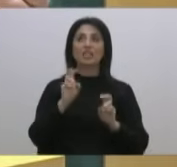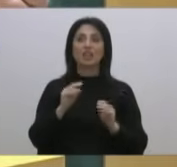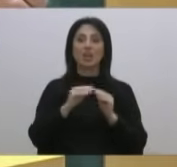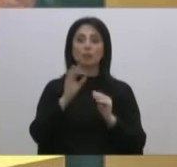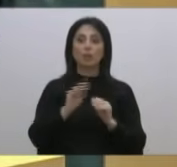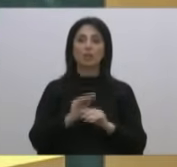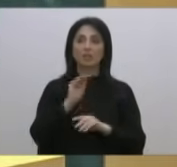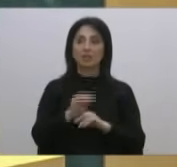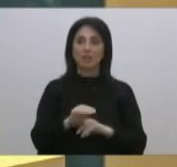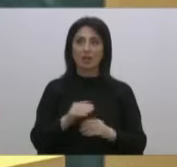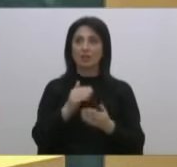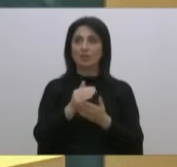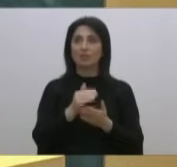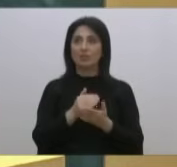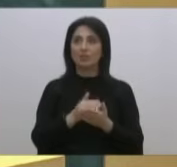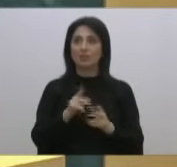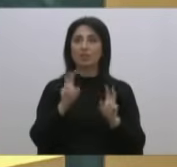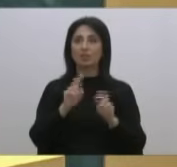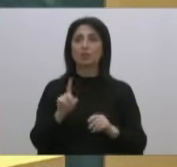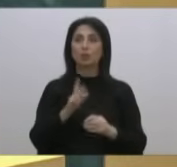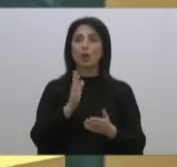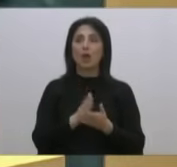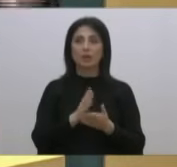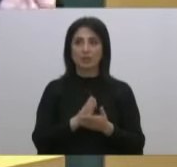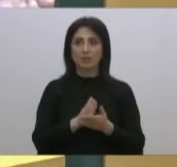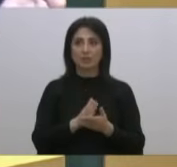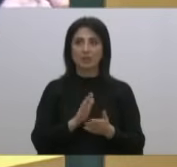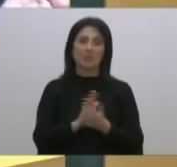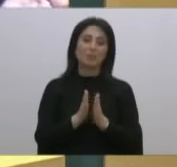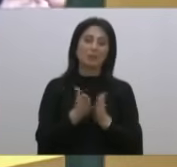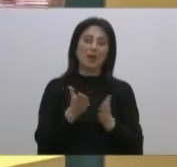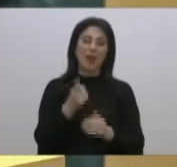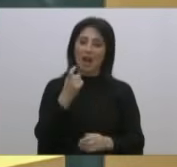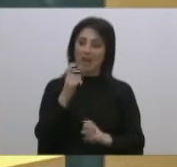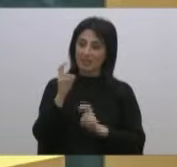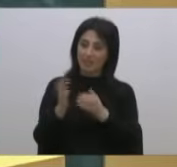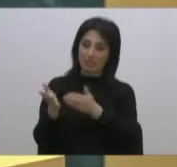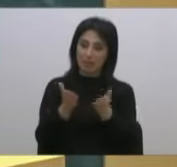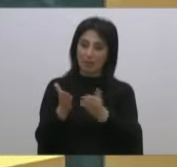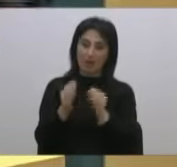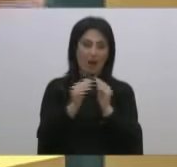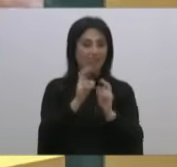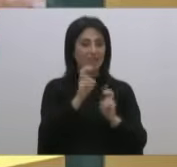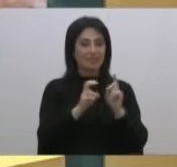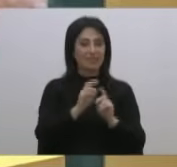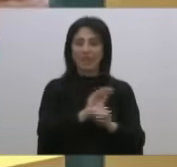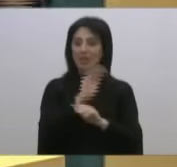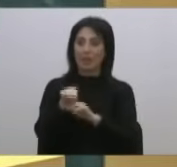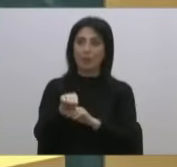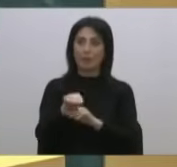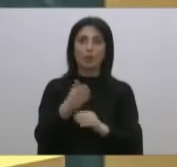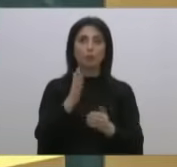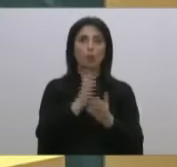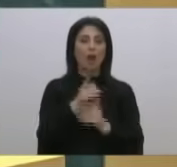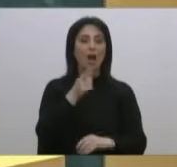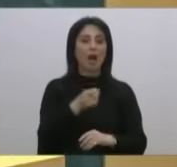nișnau 10% ani zda. Ezi mas nișnau su tu aris, pirobita tu aund, asi sat armo, ati sat armo, daemateba.